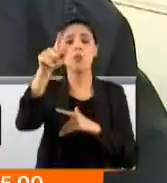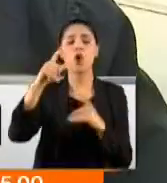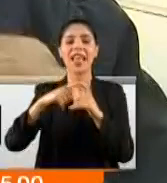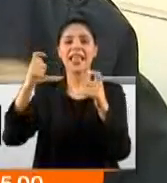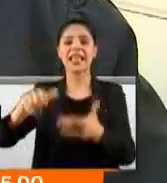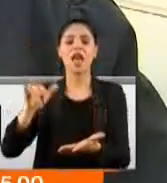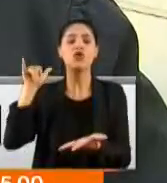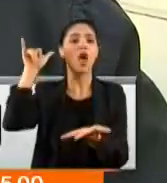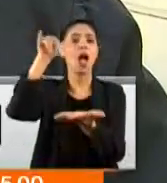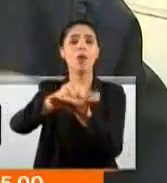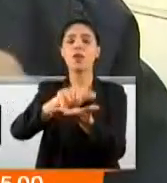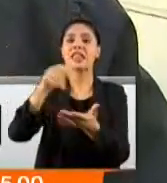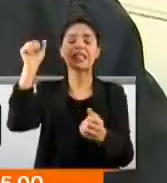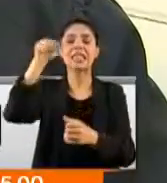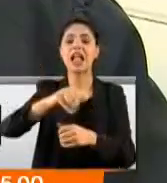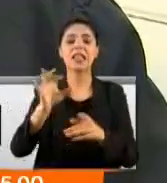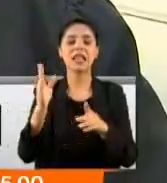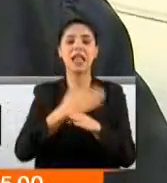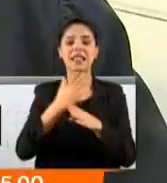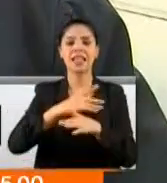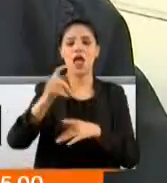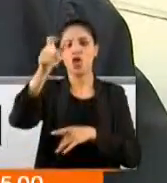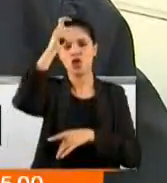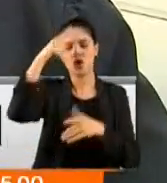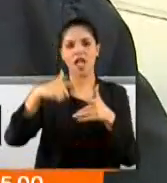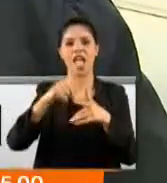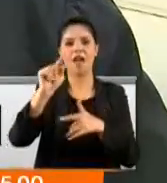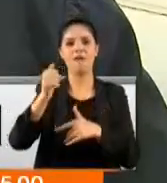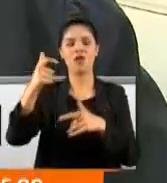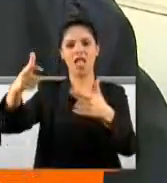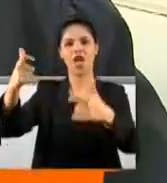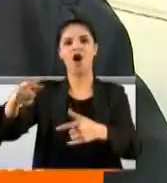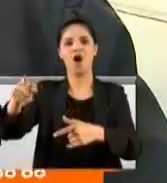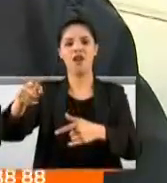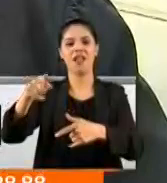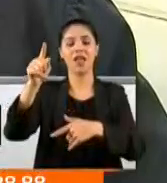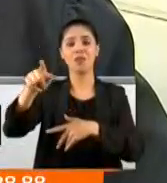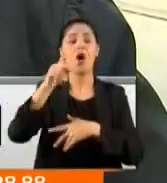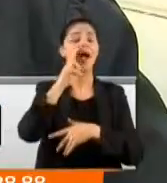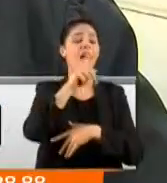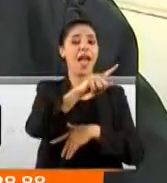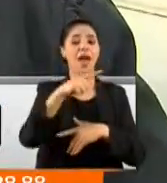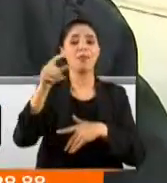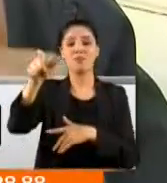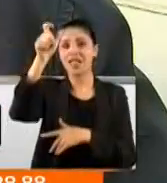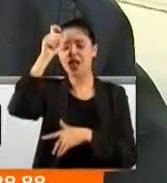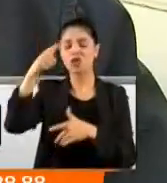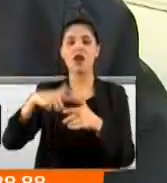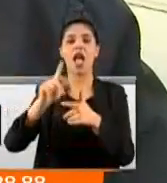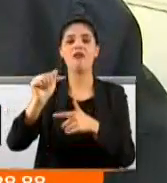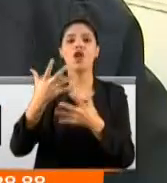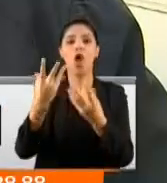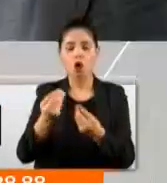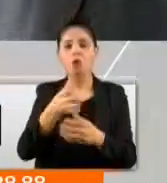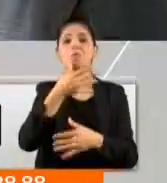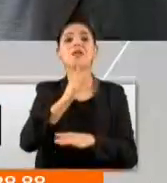saldırdı? Türk F-16'ları Gence Havalimanı'ndaydı. Şimdi Ermenistan Gence Havalimanı'nda Türk F-16'ların olduğunu bilmiyor mu? Çok